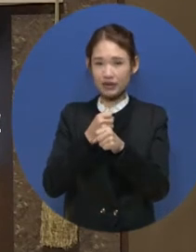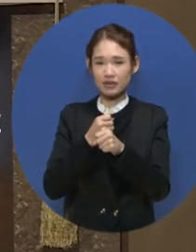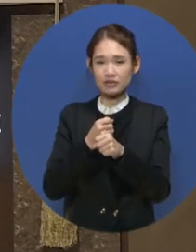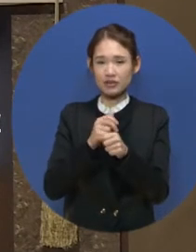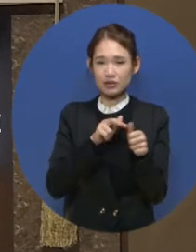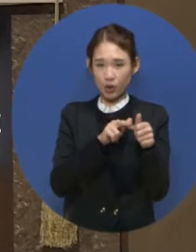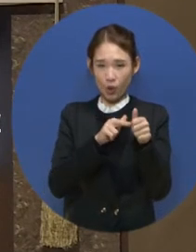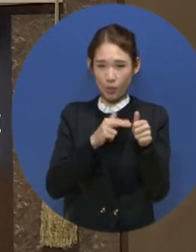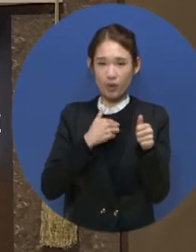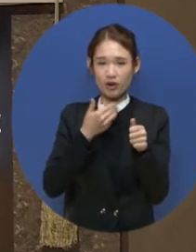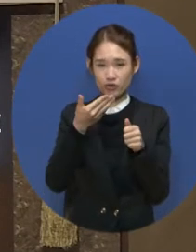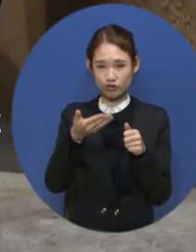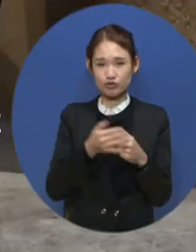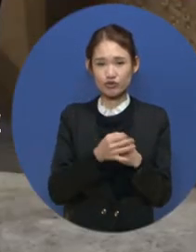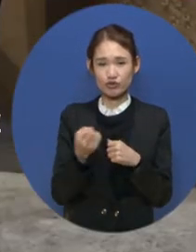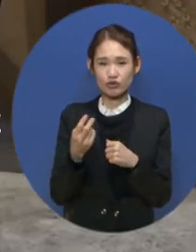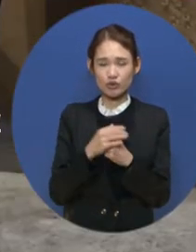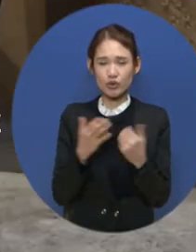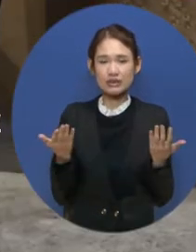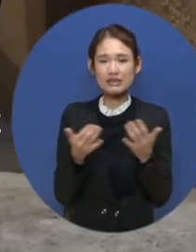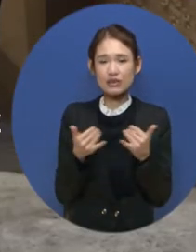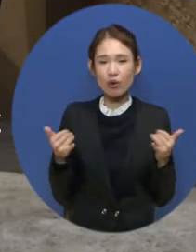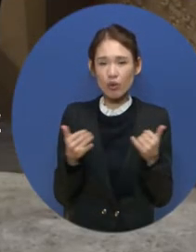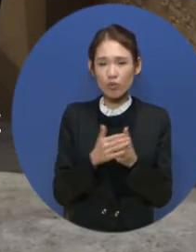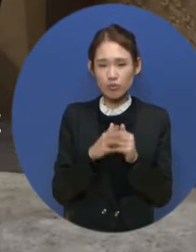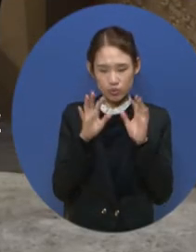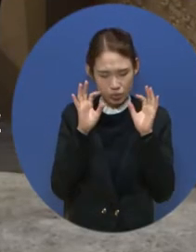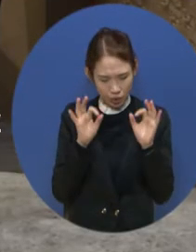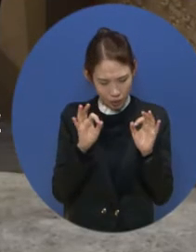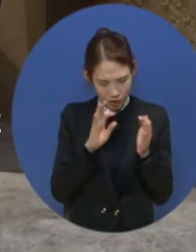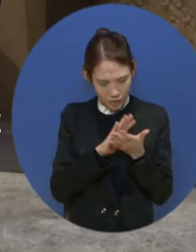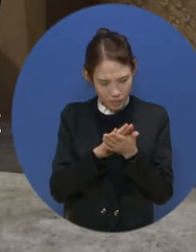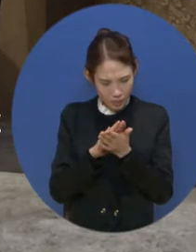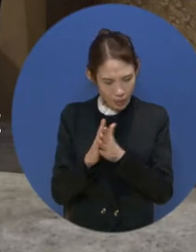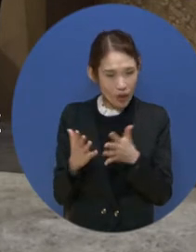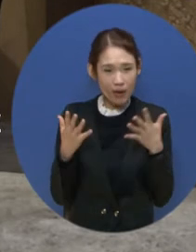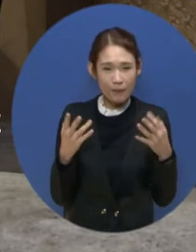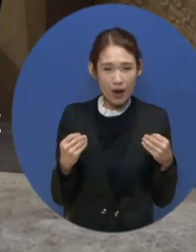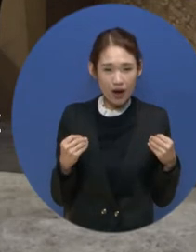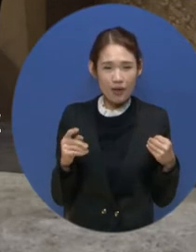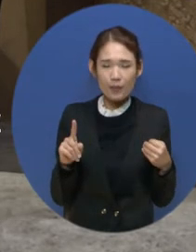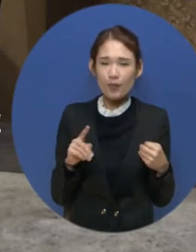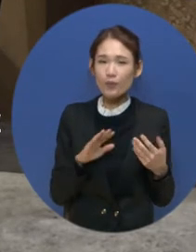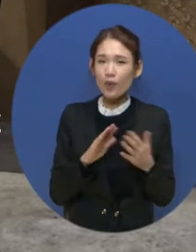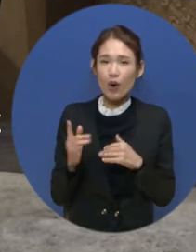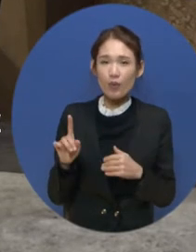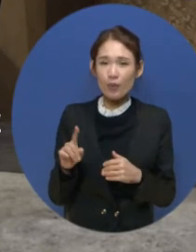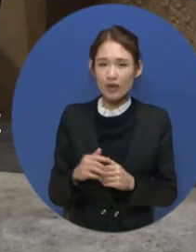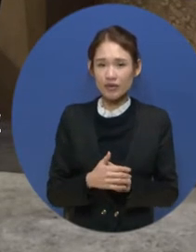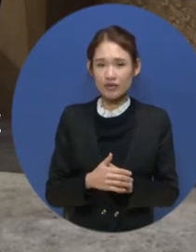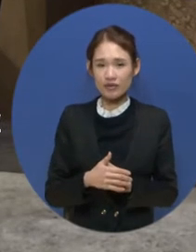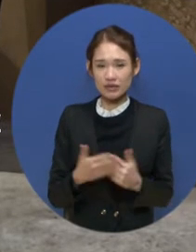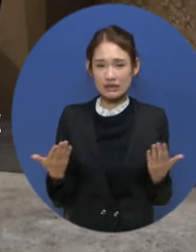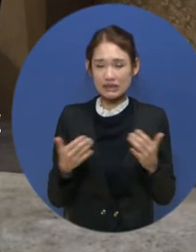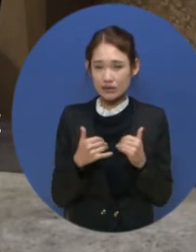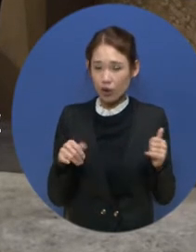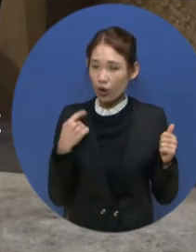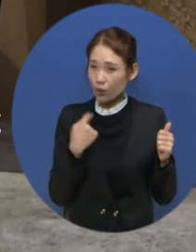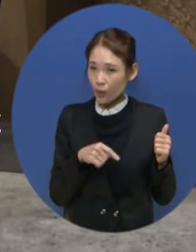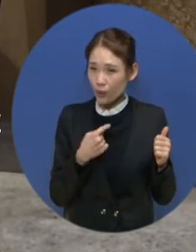있고 또 저희 이제 직원들도 그 보니까 변화가 많이 생겼어요 5 저희가 이제 직원 교육도